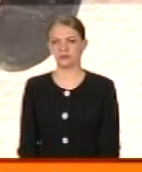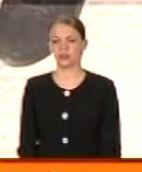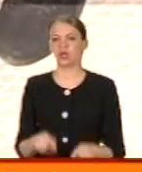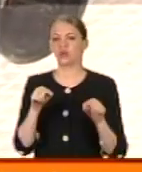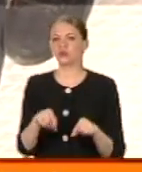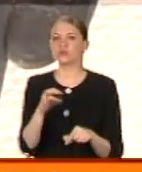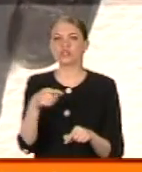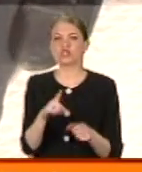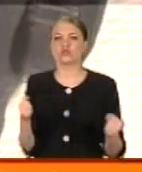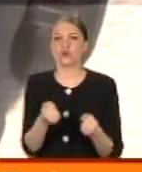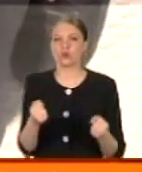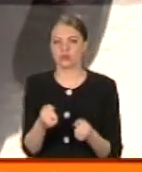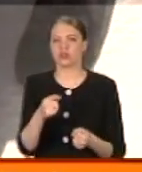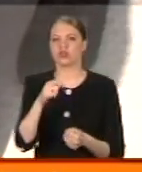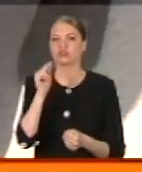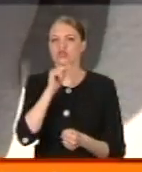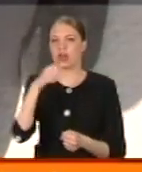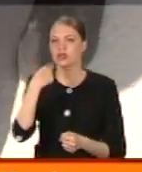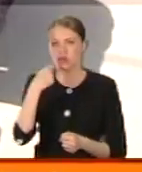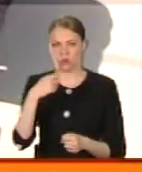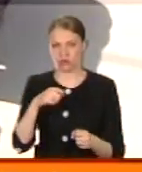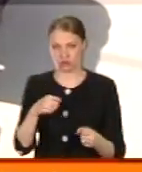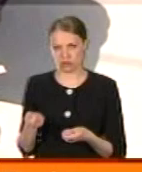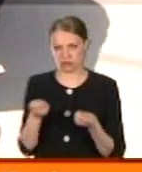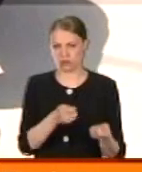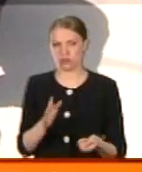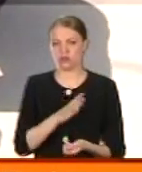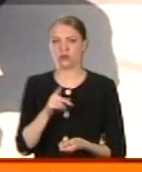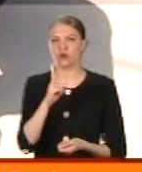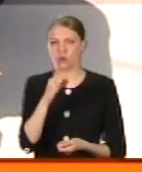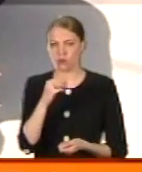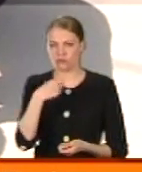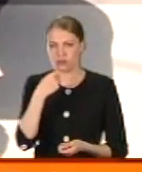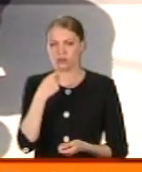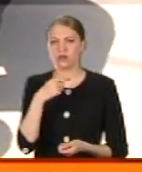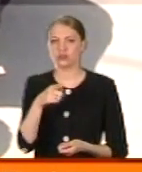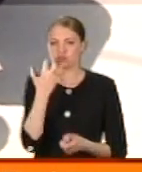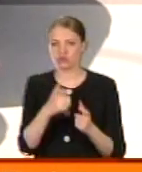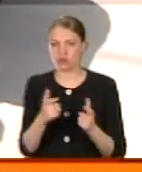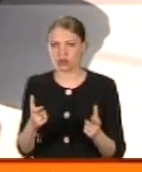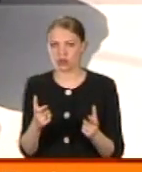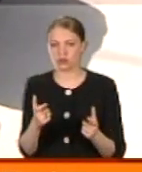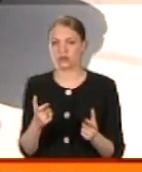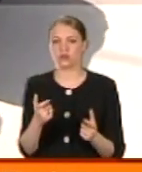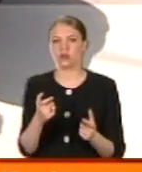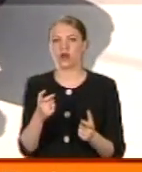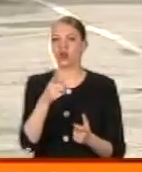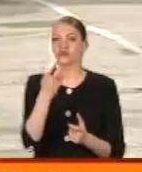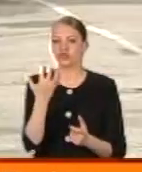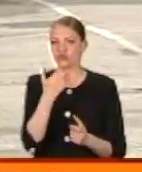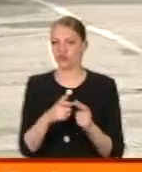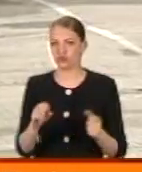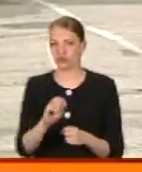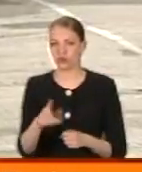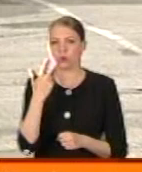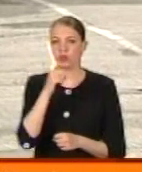Тут не те, що холодильник, чайна ложка не проскочить. Кофе, да? Да, кофе. Це шоколад? Навірно. Чи маєте шоколад?